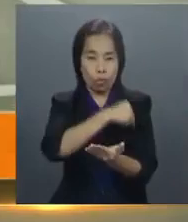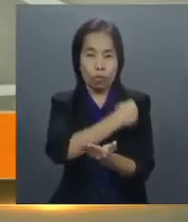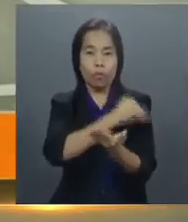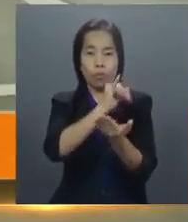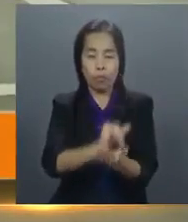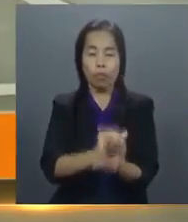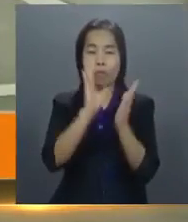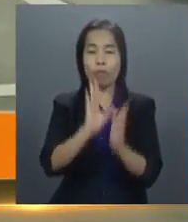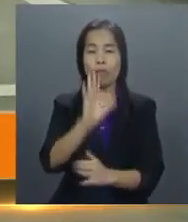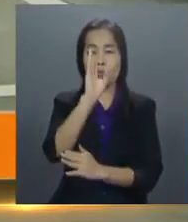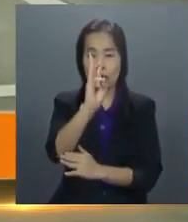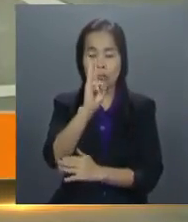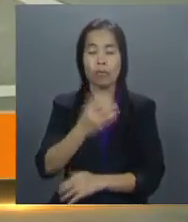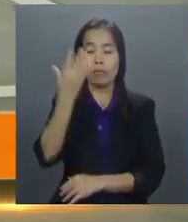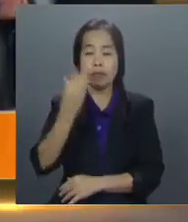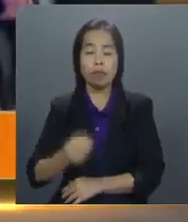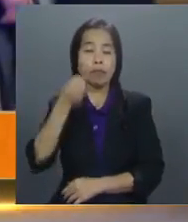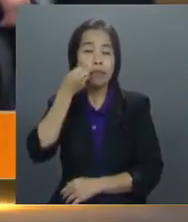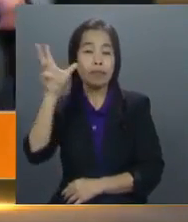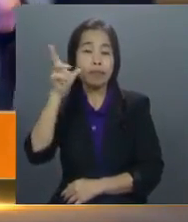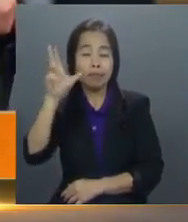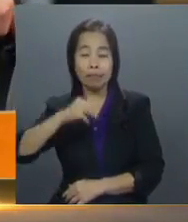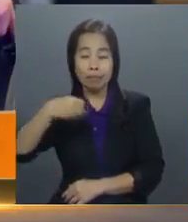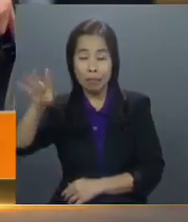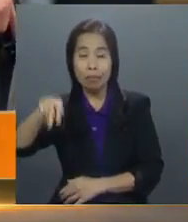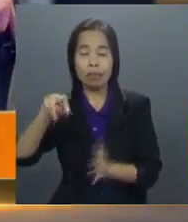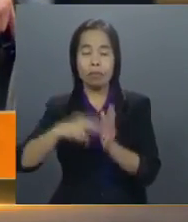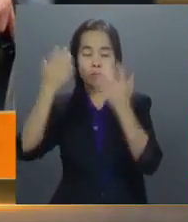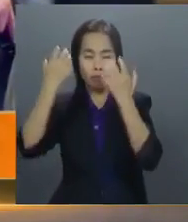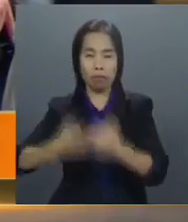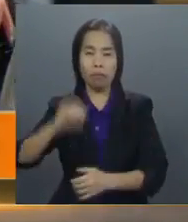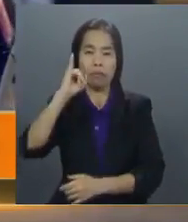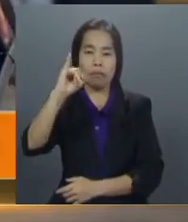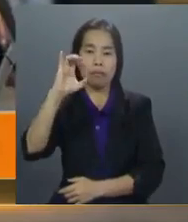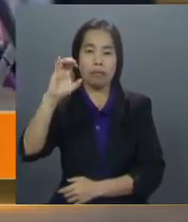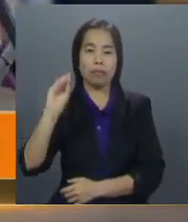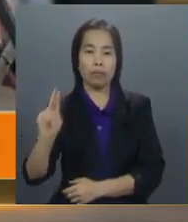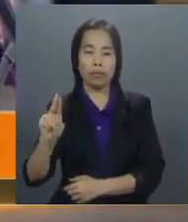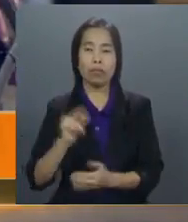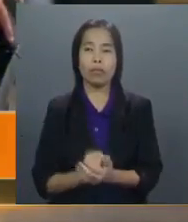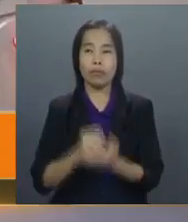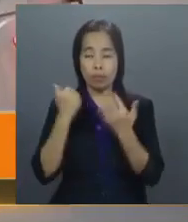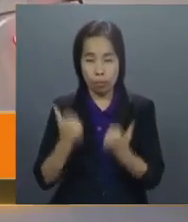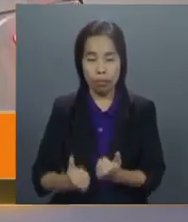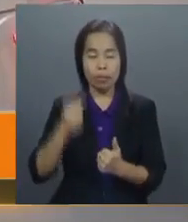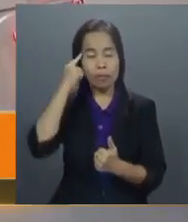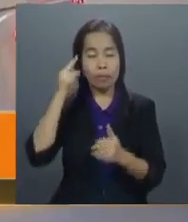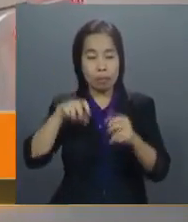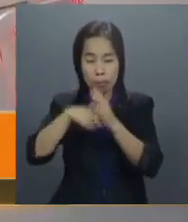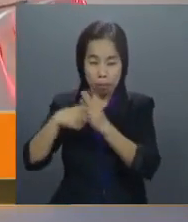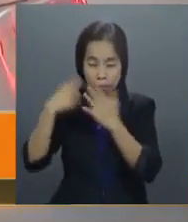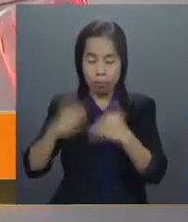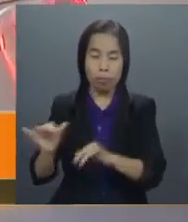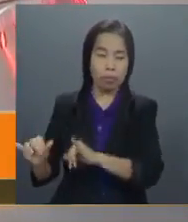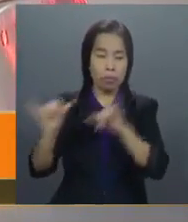นและ3คนมีอาการสาหัสหลังเกิดเหตุทางเจ้าหน้าที่ต้องอพยพคนออกจากสถานีรถไฟ